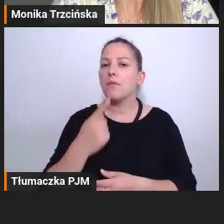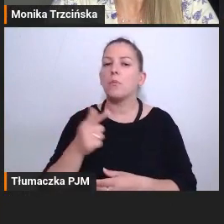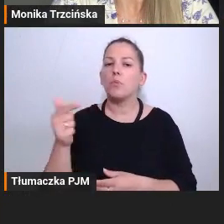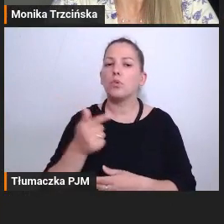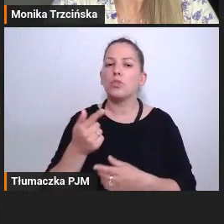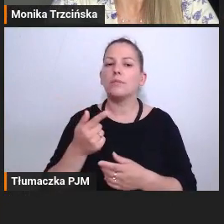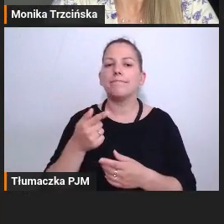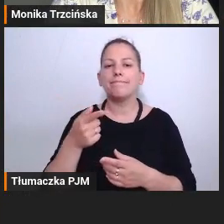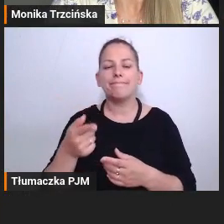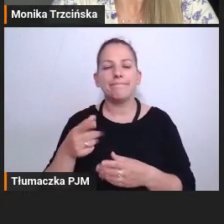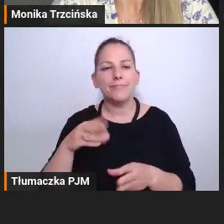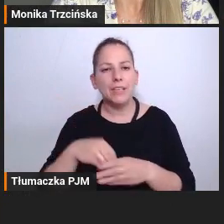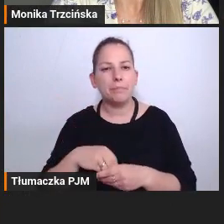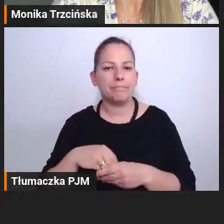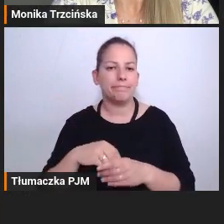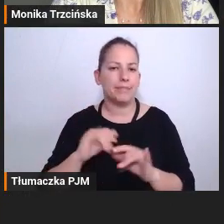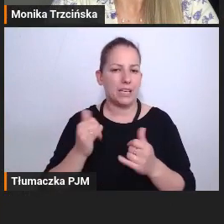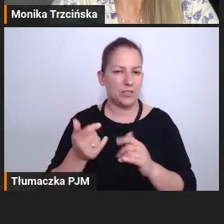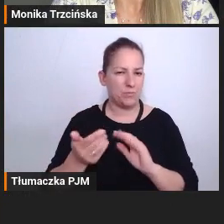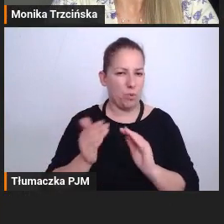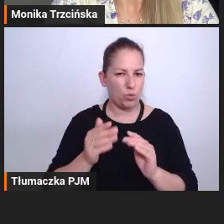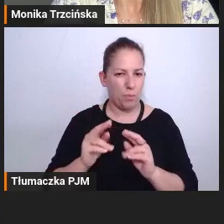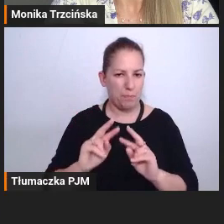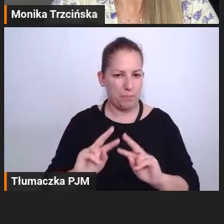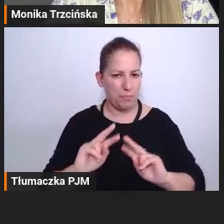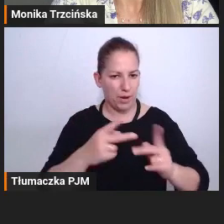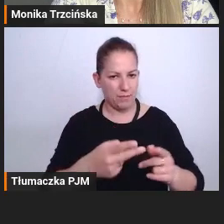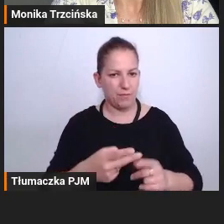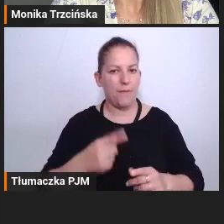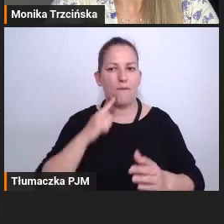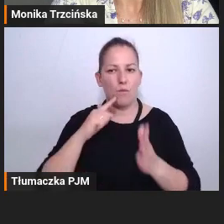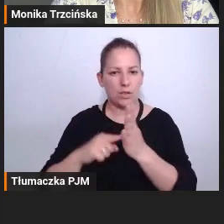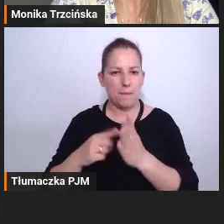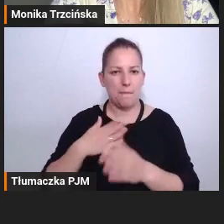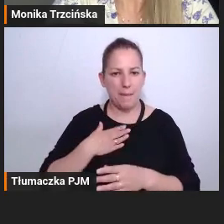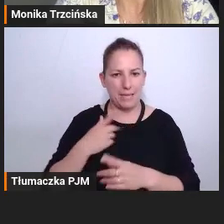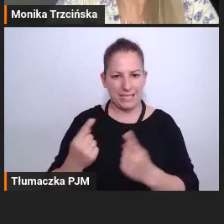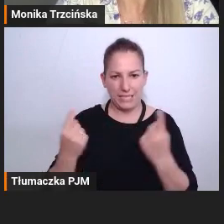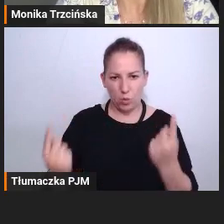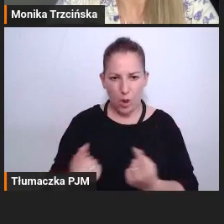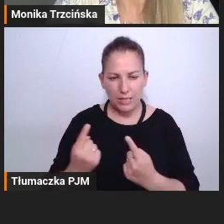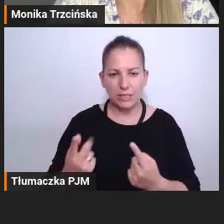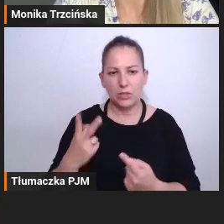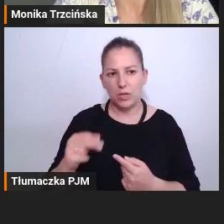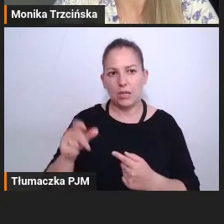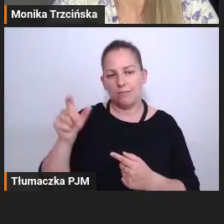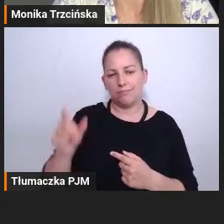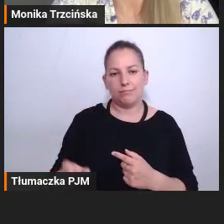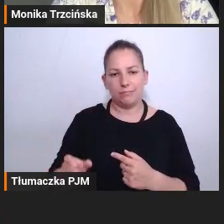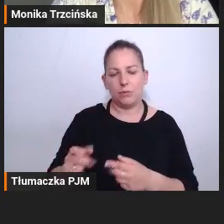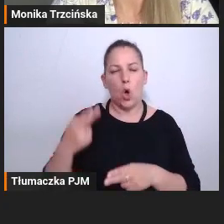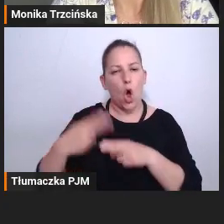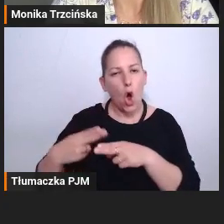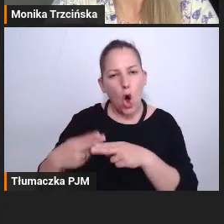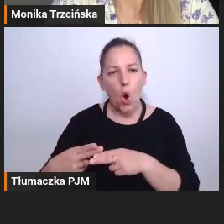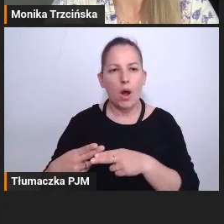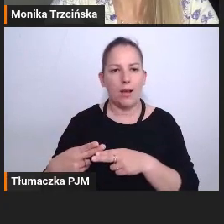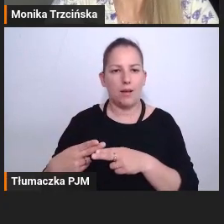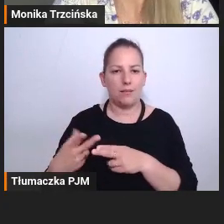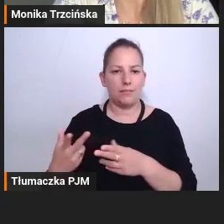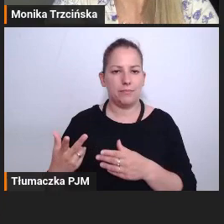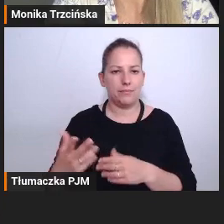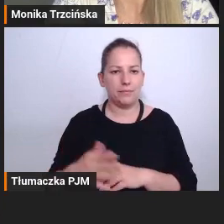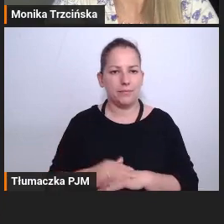te przesłanki, czy w jakiś sposób przekazujemy pracodawcy, że właśnie mamy taką sytuację, że ktoś choruje, no jak